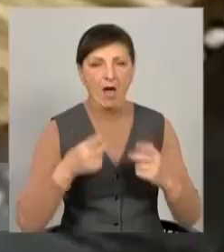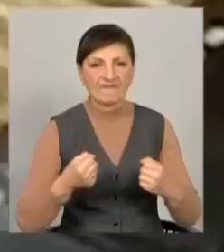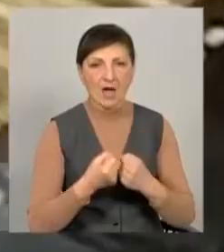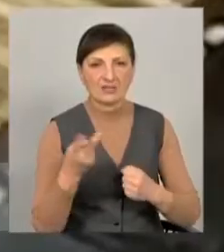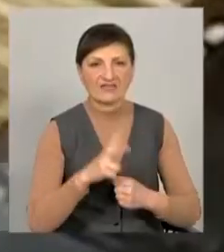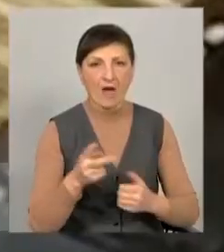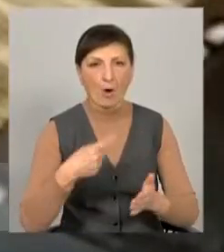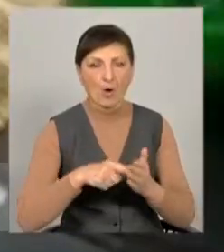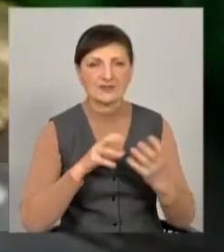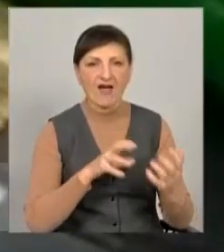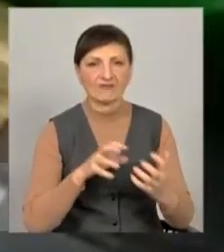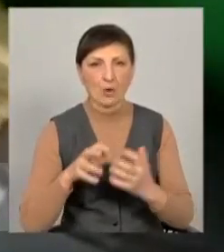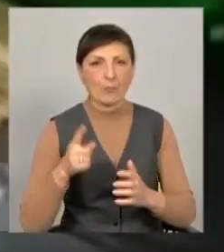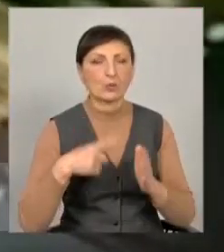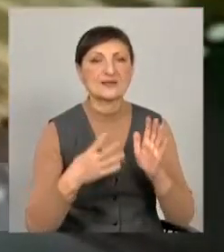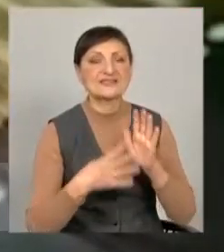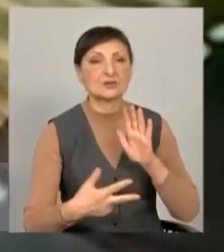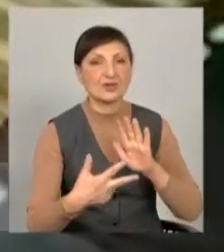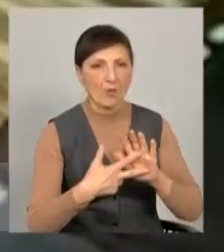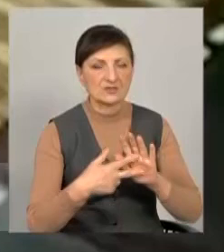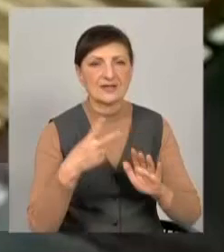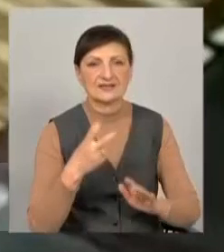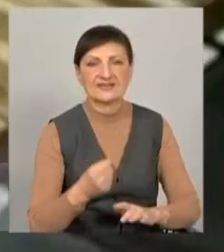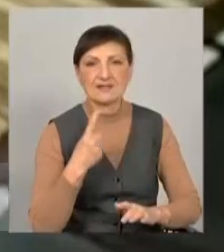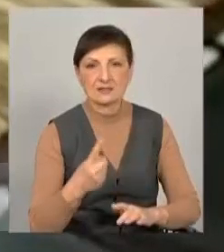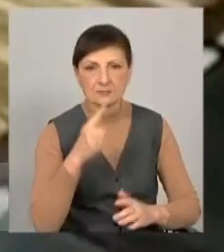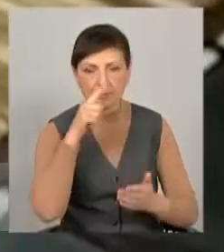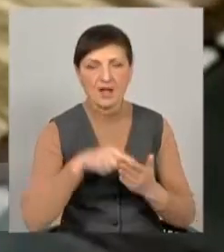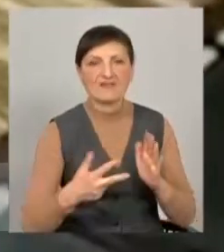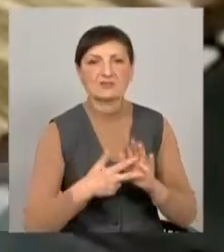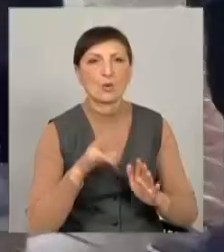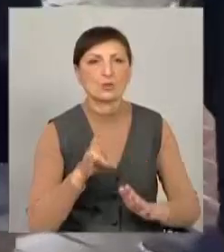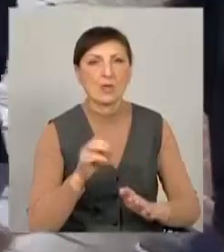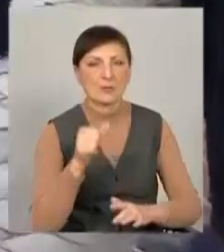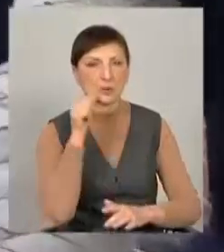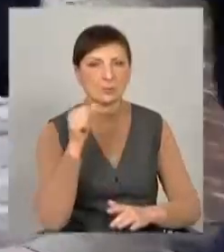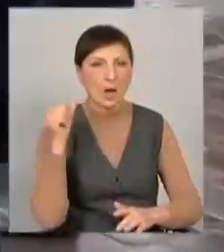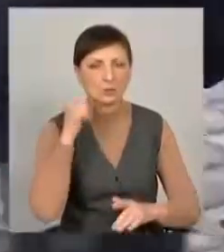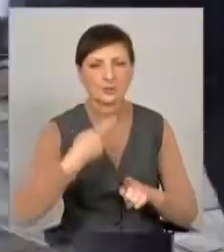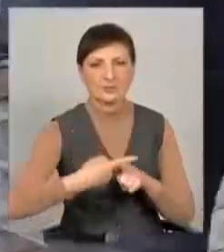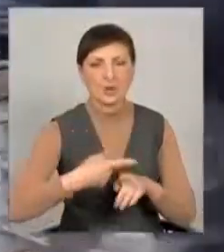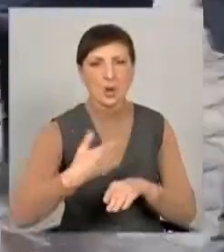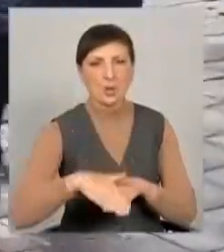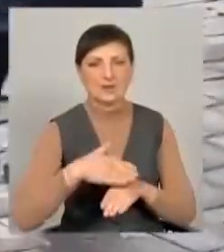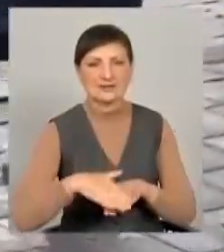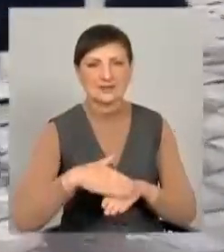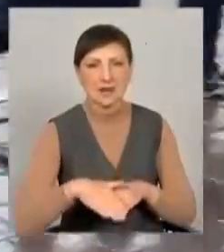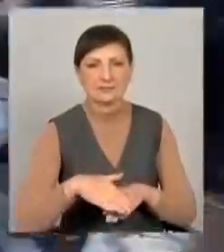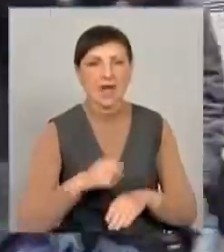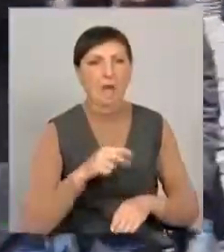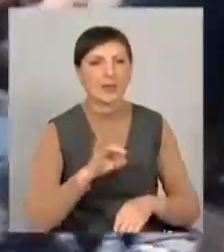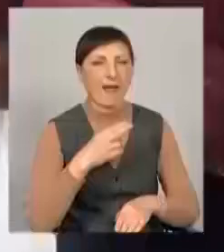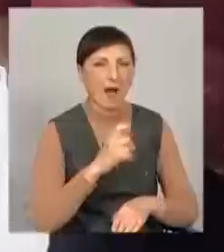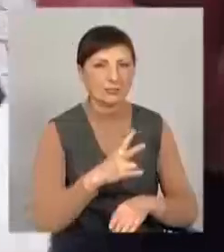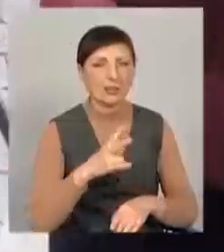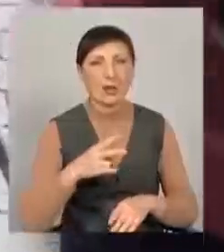двух городских автобусов номер 98 и 201 произошла 8 ноября прошлого года на пересечении проспекта Аблайхана